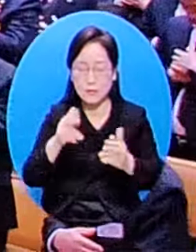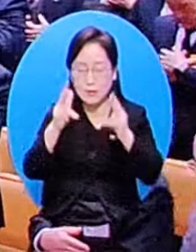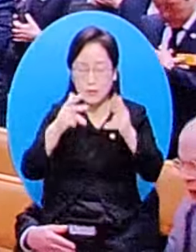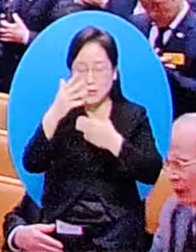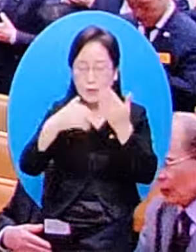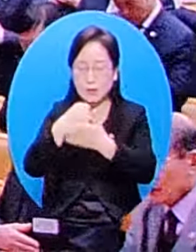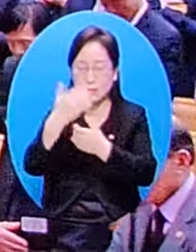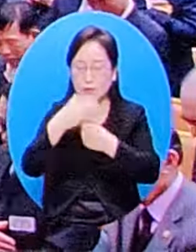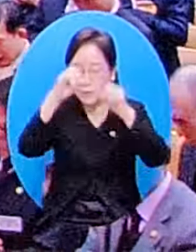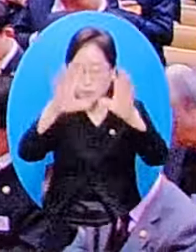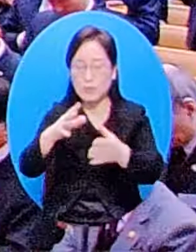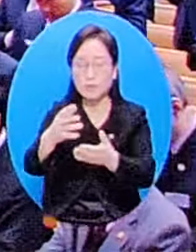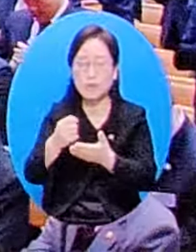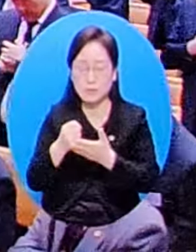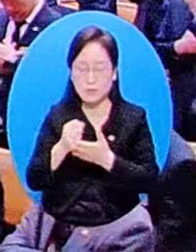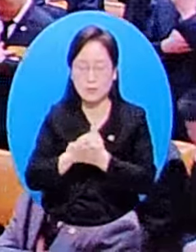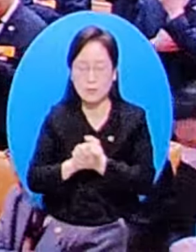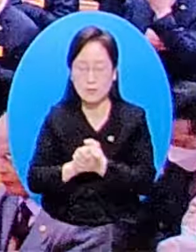사업에 하나님의 은혜와 축복이 임할지어다.